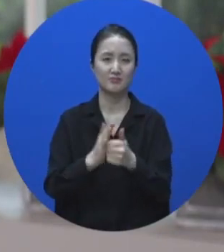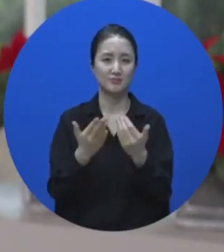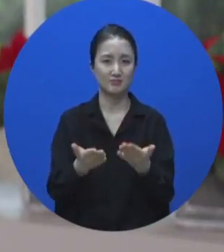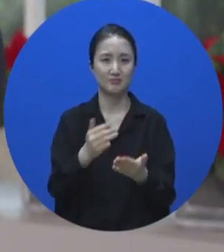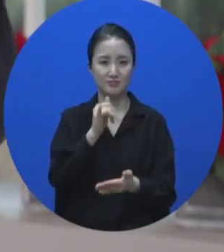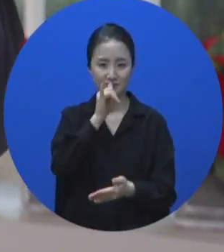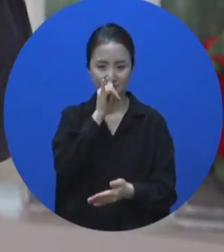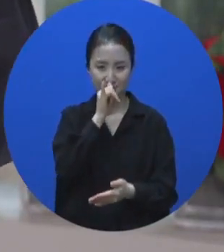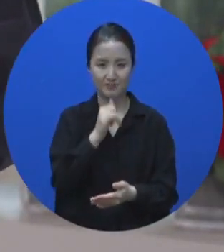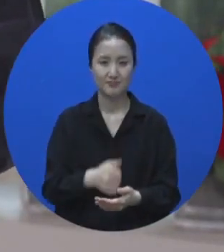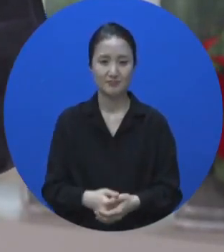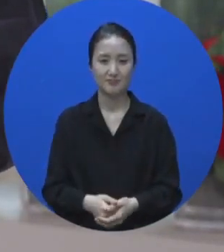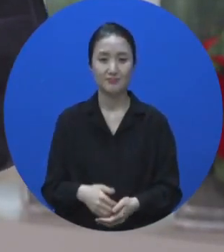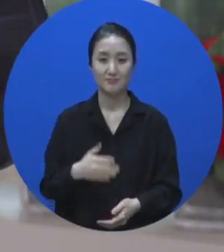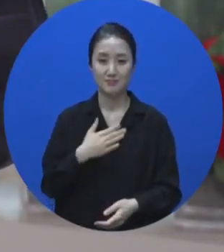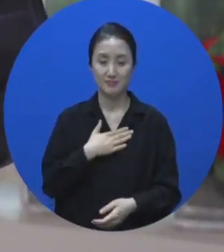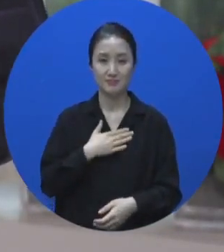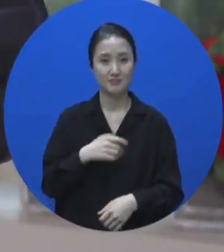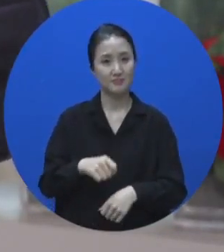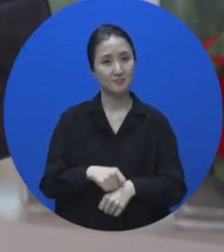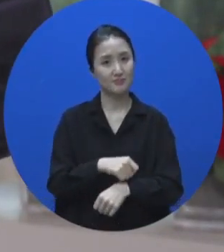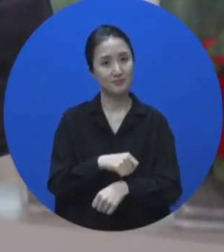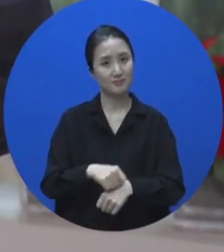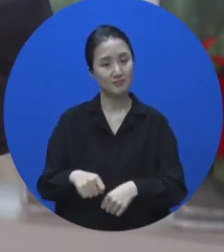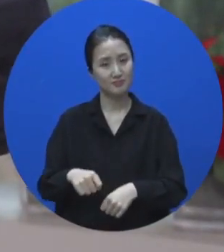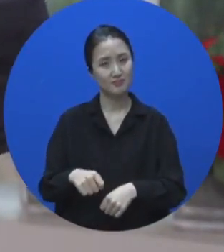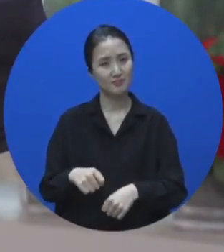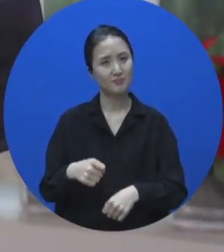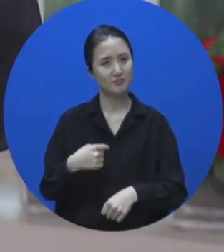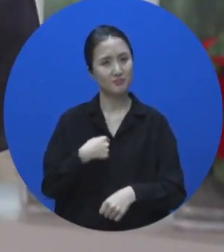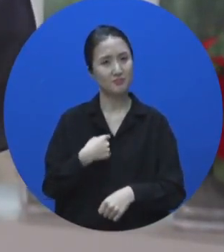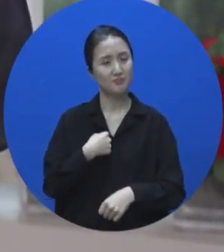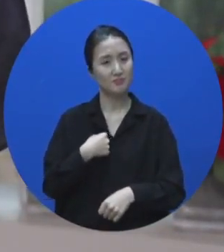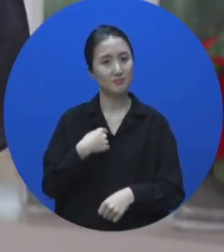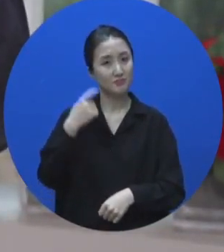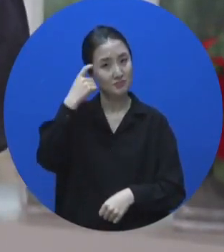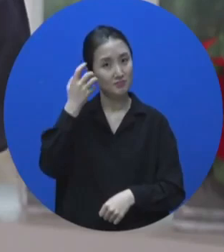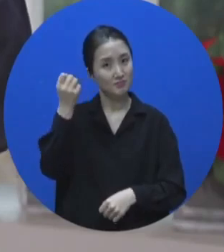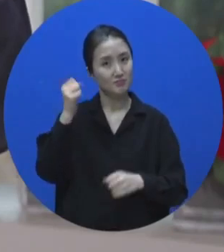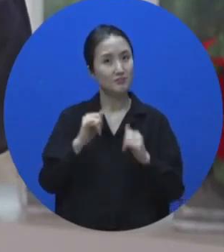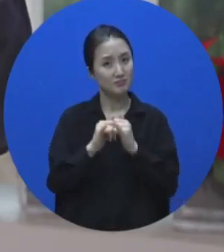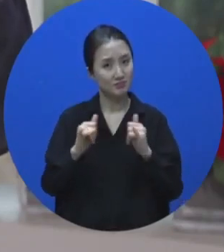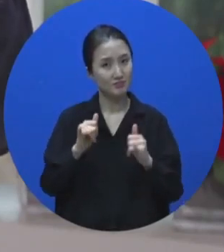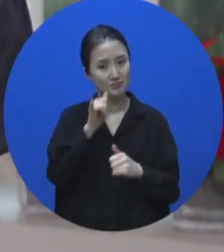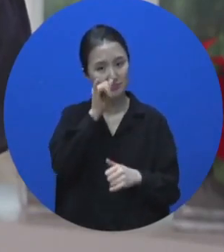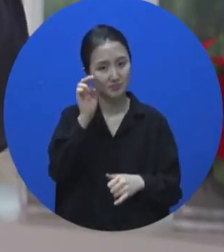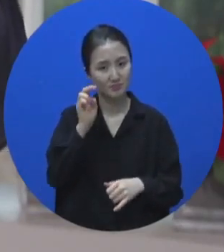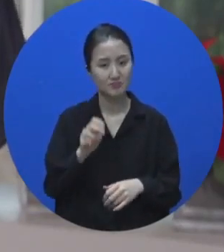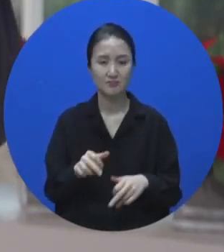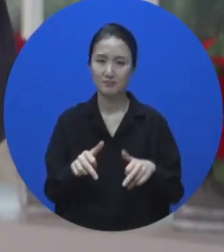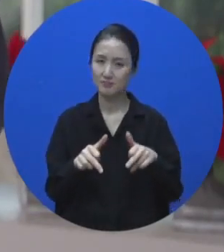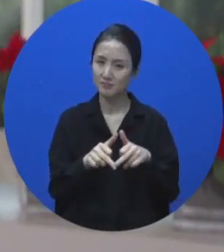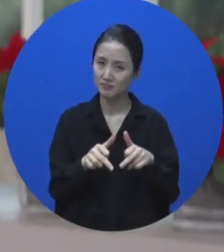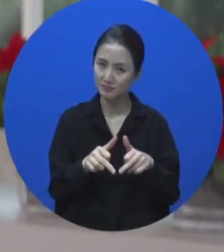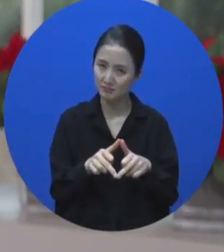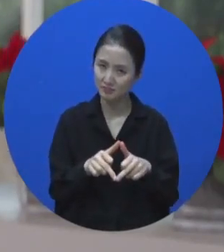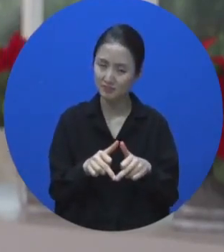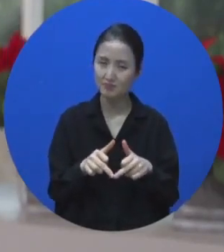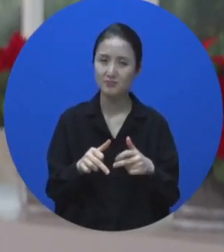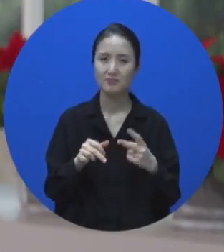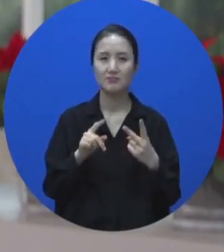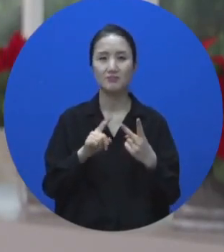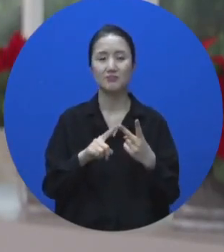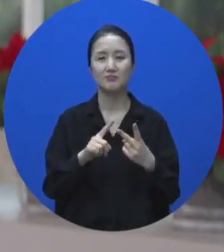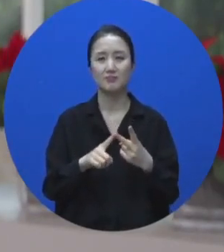있는데요 이중에서도 갑자기 내가 특별한 사람이 됐다고 생각하는 사람이 있을 거예요 아마 주변에서